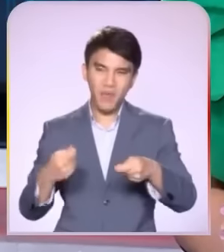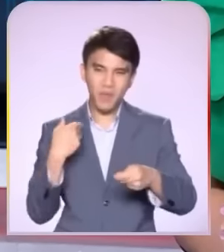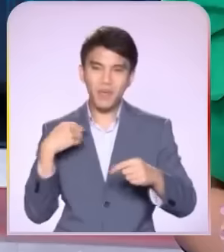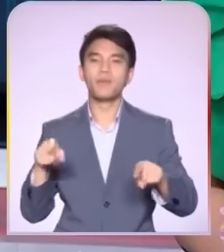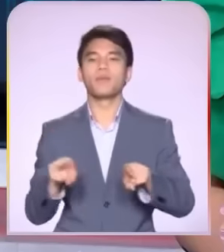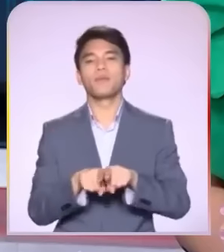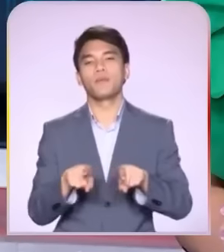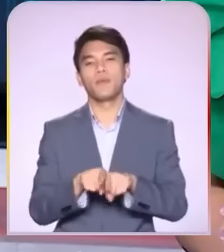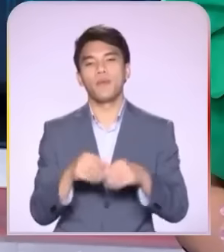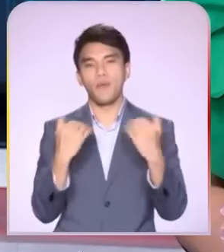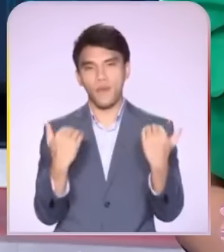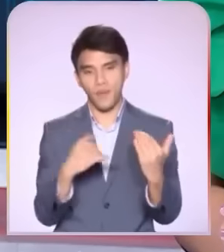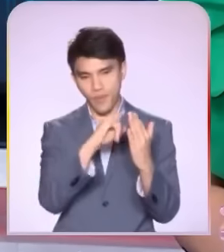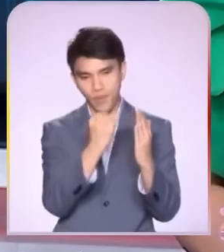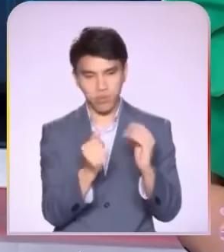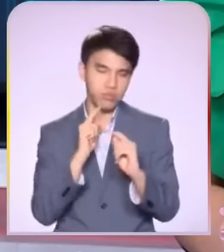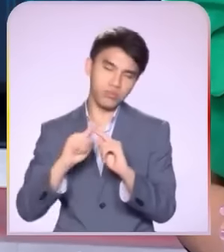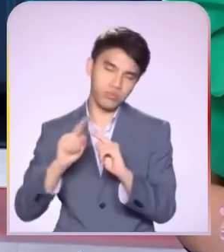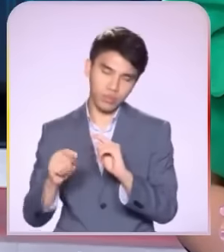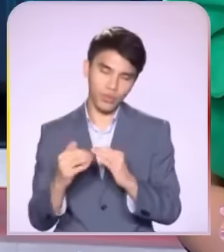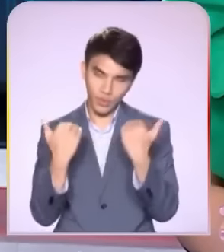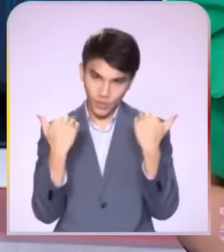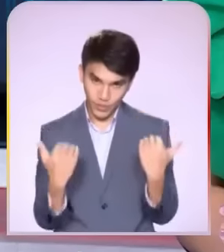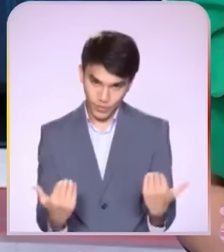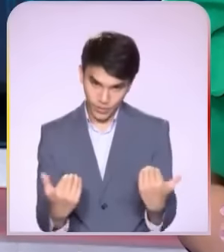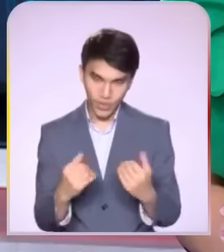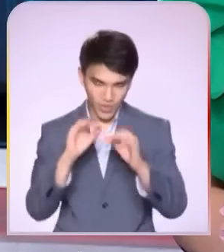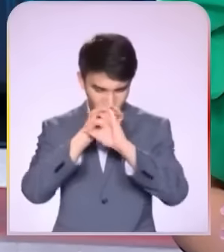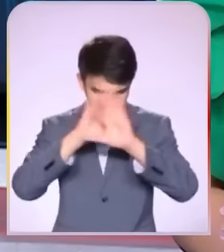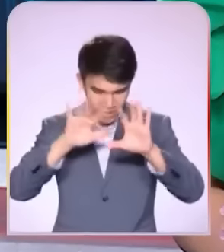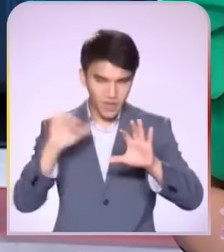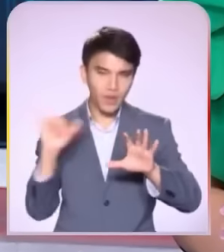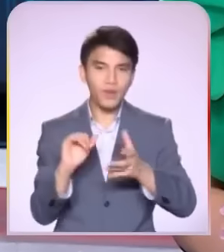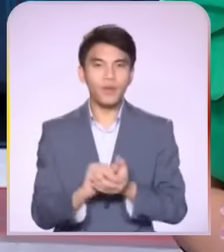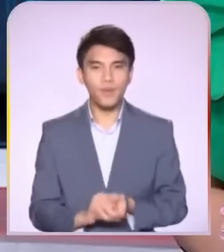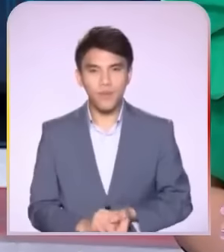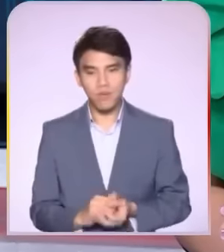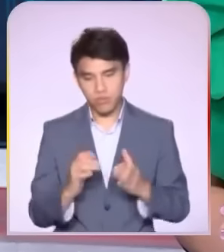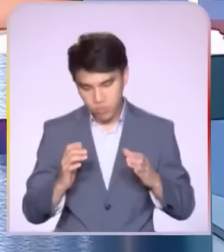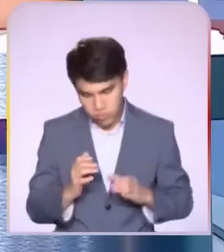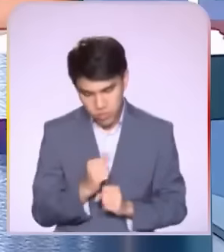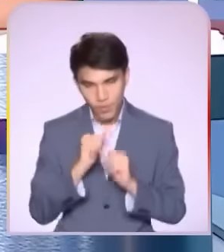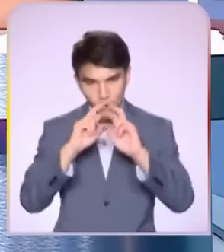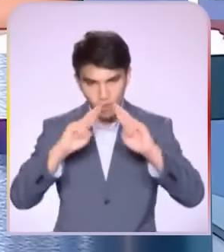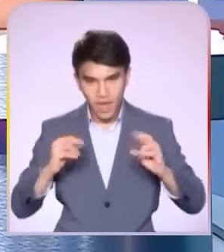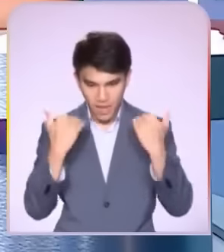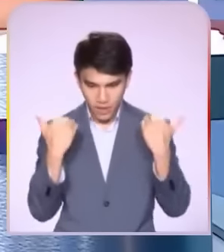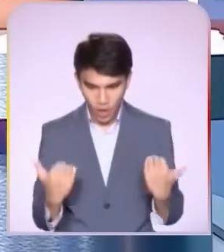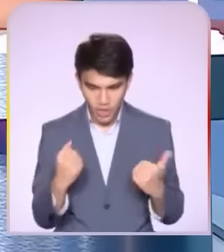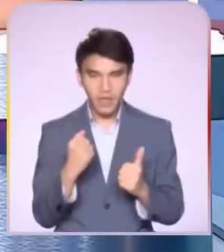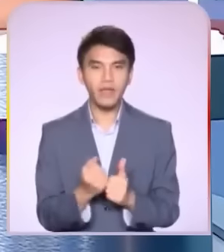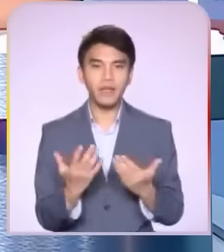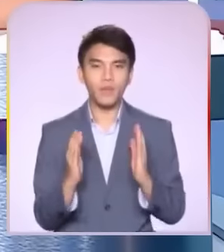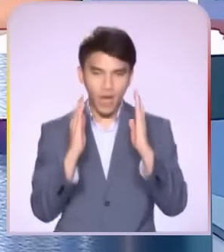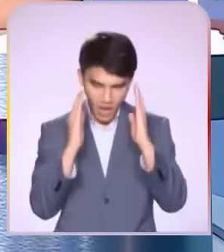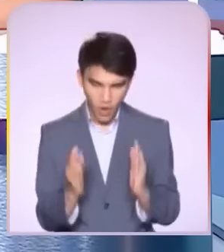ากหลายท่านนะฮะมาจากต่างจังหวัดด้วยซึ่งตอนนี้ยังไม่มีความชัดเจนนะฮะ ว่าตกลงทางร้านเนี่ยจะทำยังไงกับ